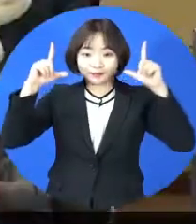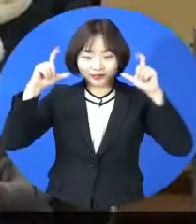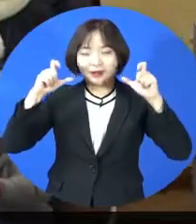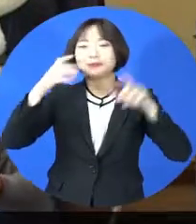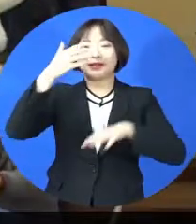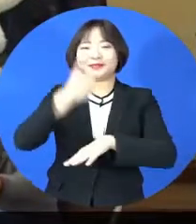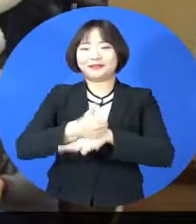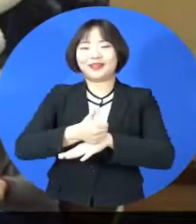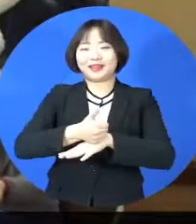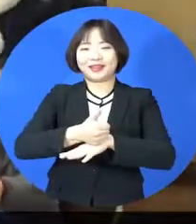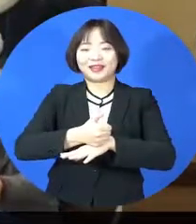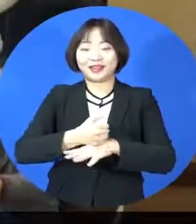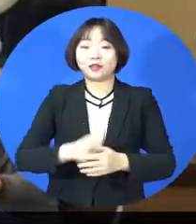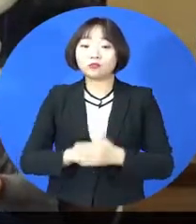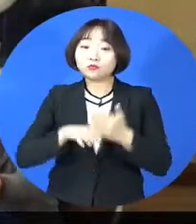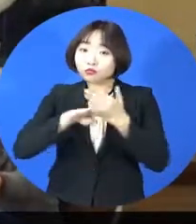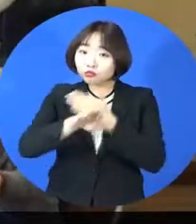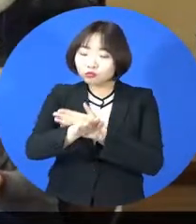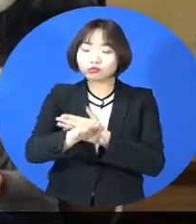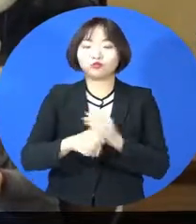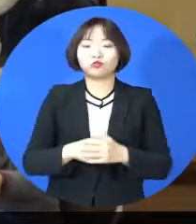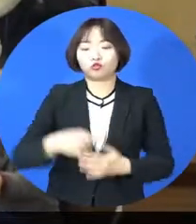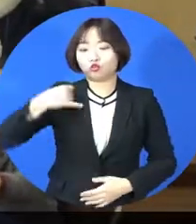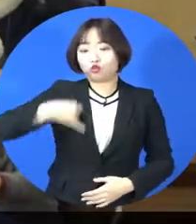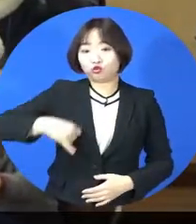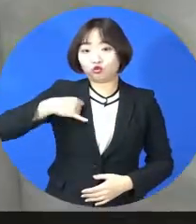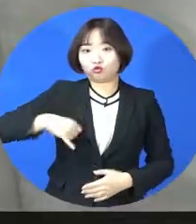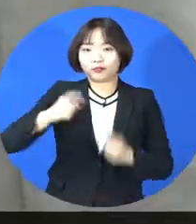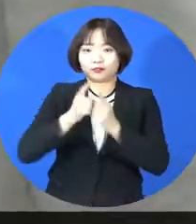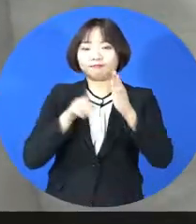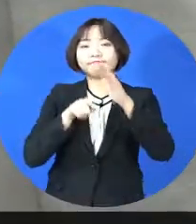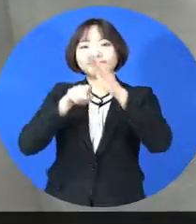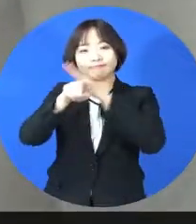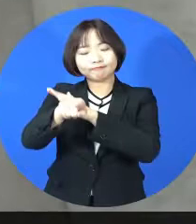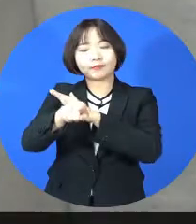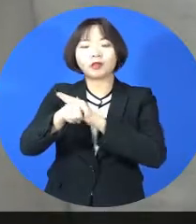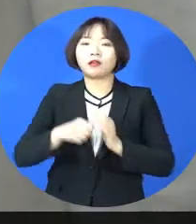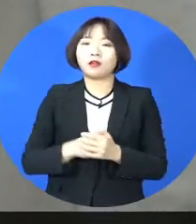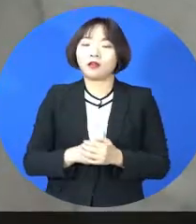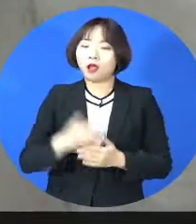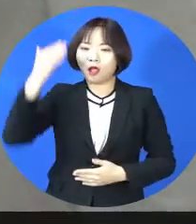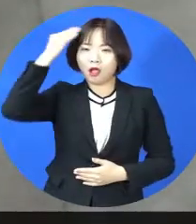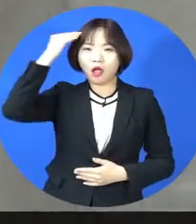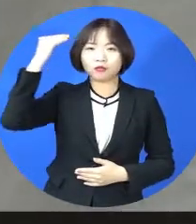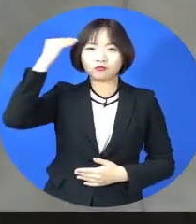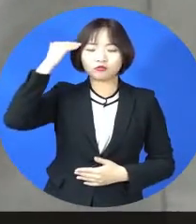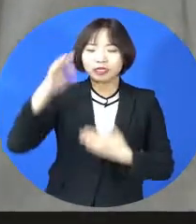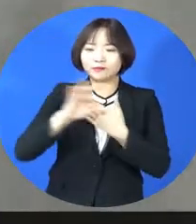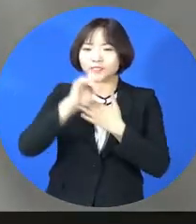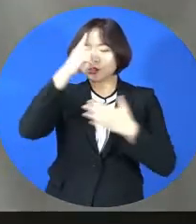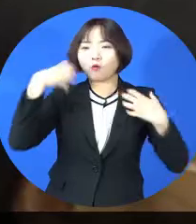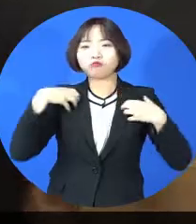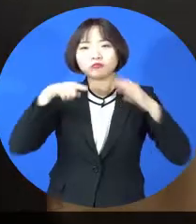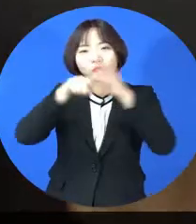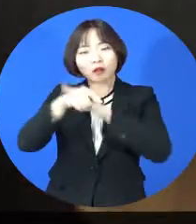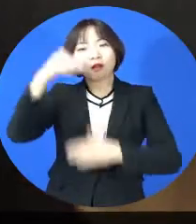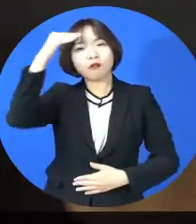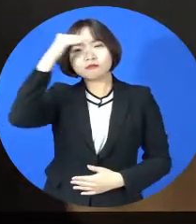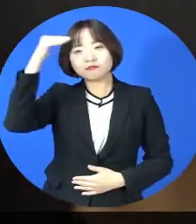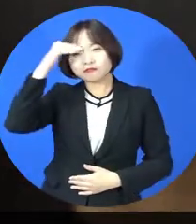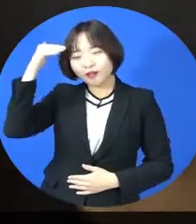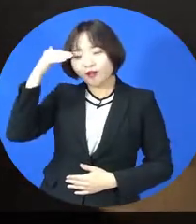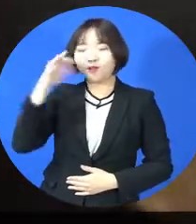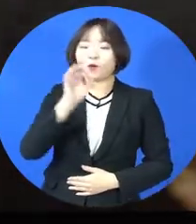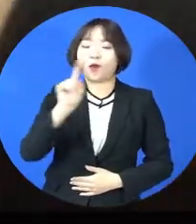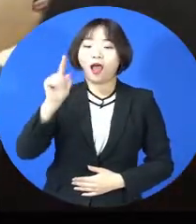끝으로 마무리했는데요. 이후 탐방대원들은 중국 상하이에 직접 방문해 대한민국 임시정부를 탐방한 뒤 아운의